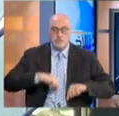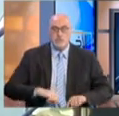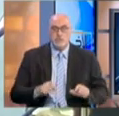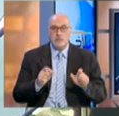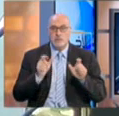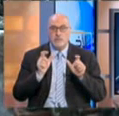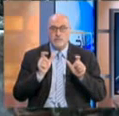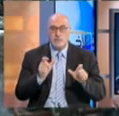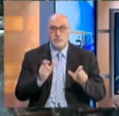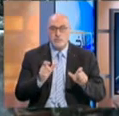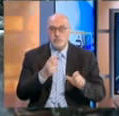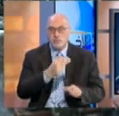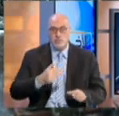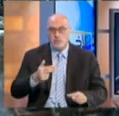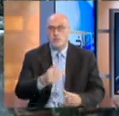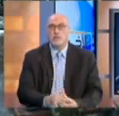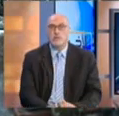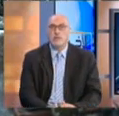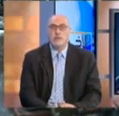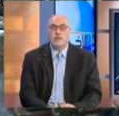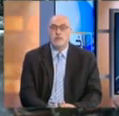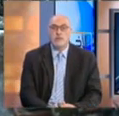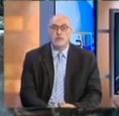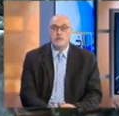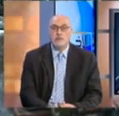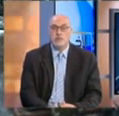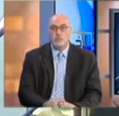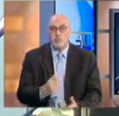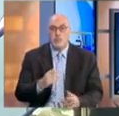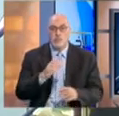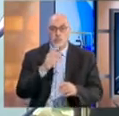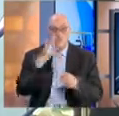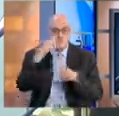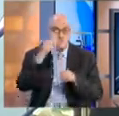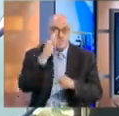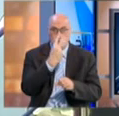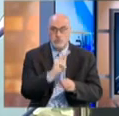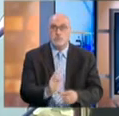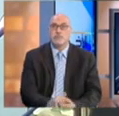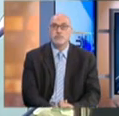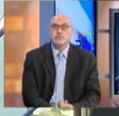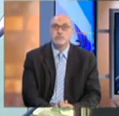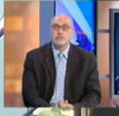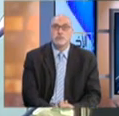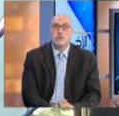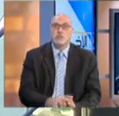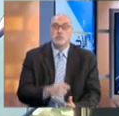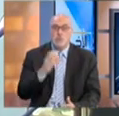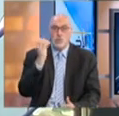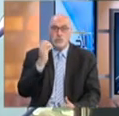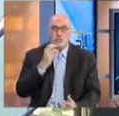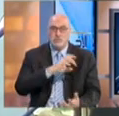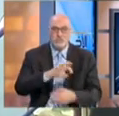المسلحة وزير الدفاع الوطني تجاه آفات الإرهاب والمنظمات